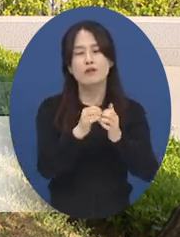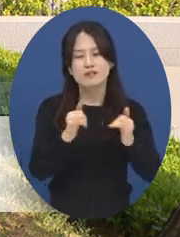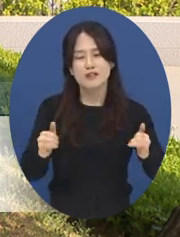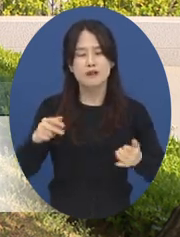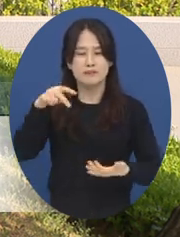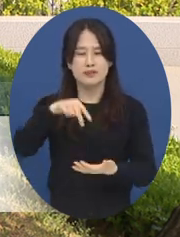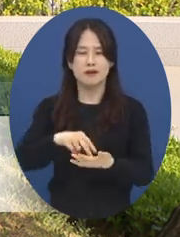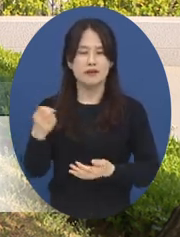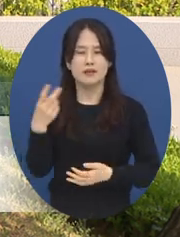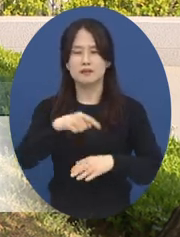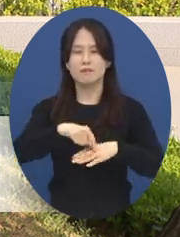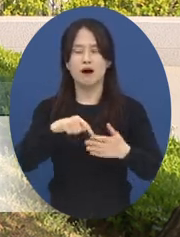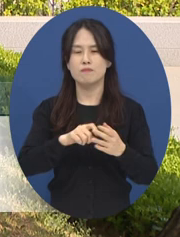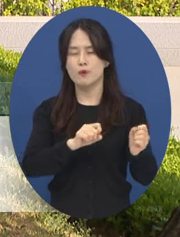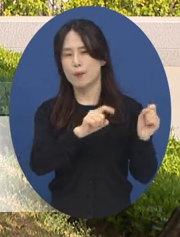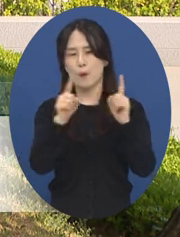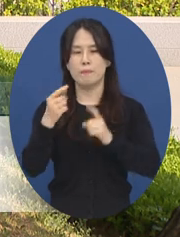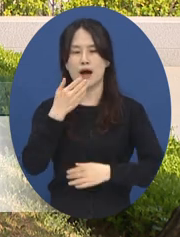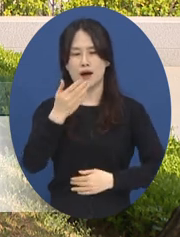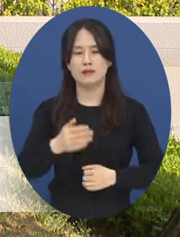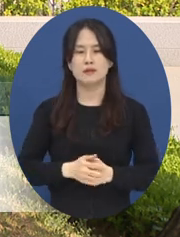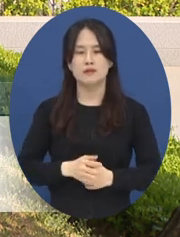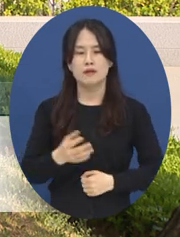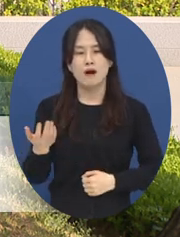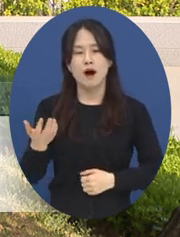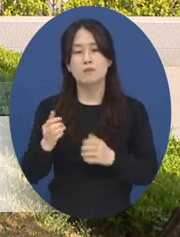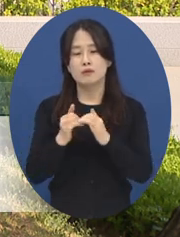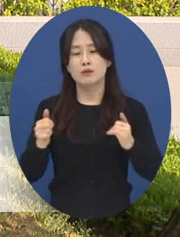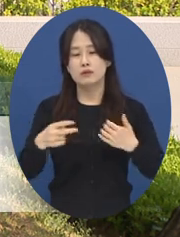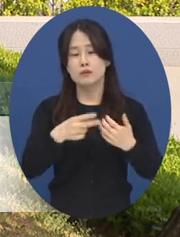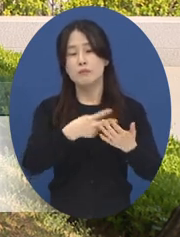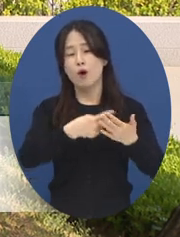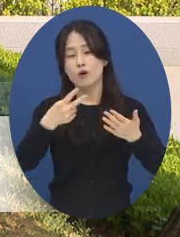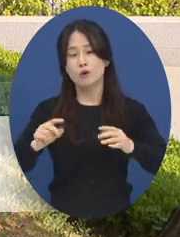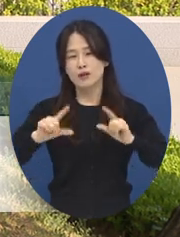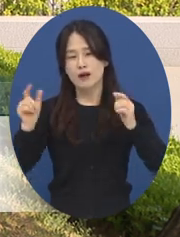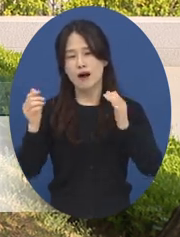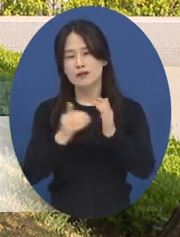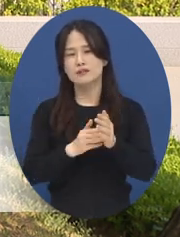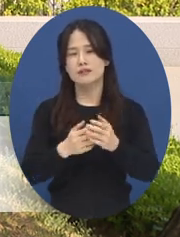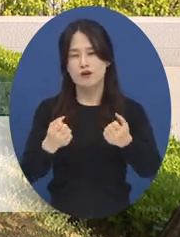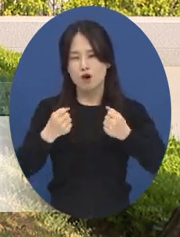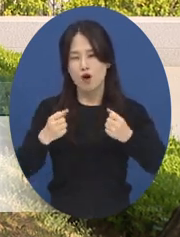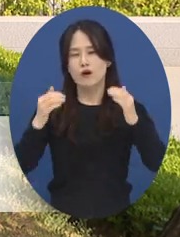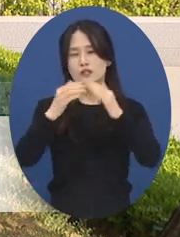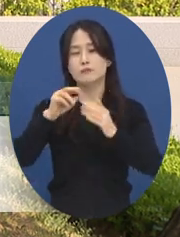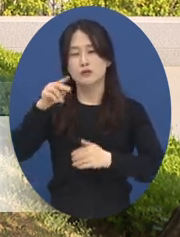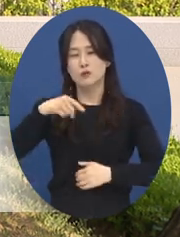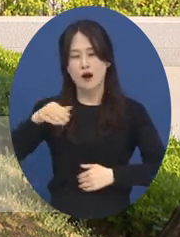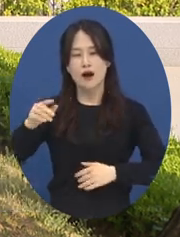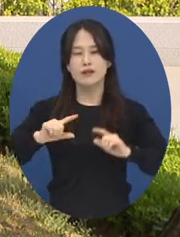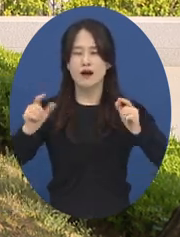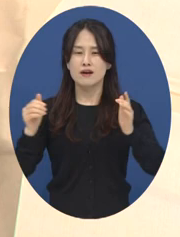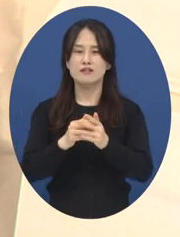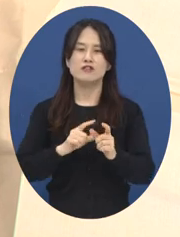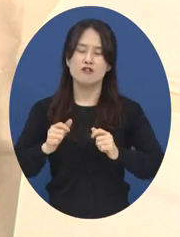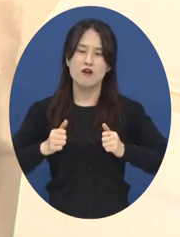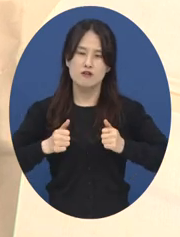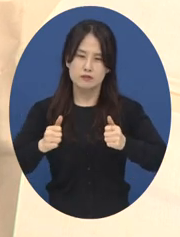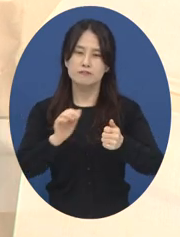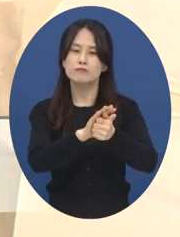마음을 다잡을 수 있었고요. 이 환자분들이 이제 퇴원하시는 날까지 건강하게 집으로 돌아가는 날까지 더 열심히 해야